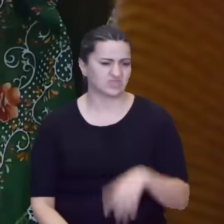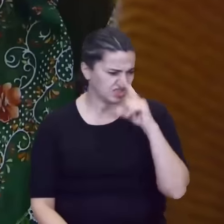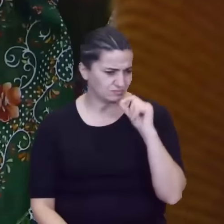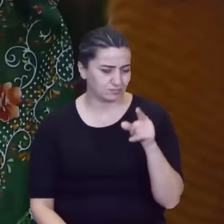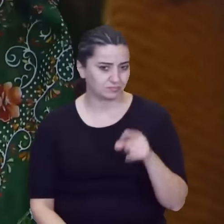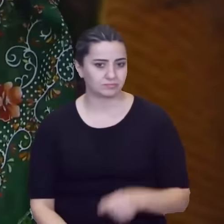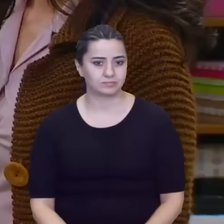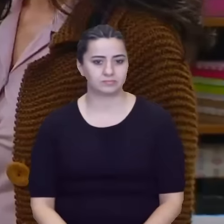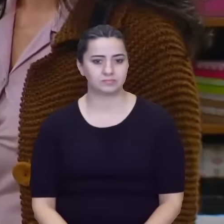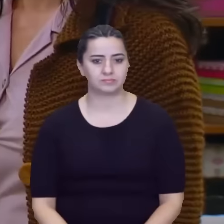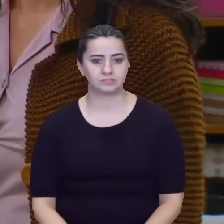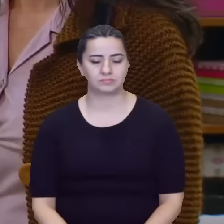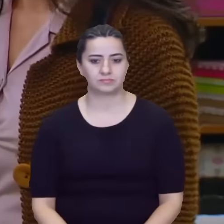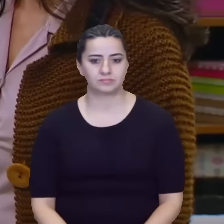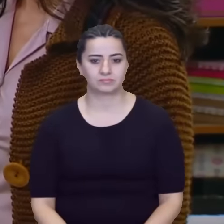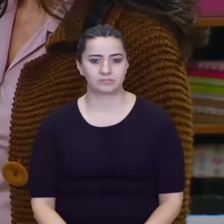bu?